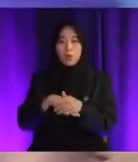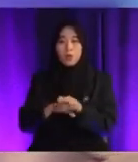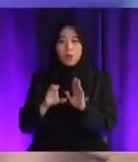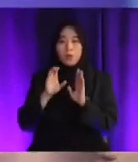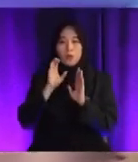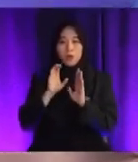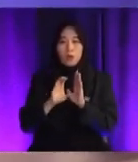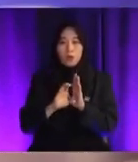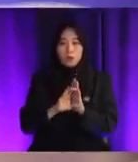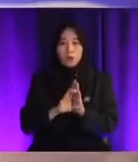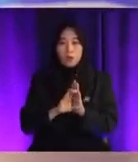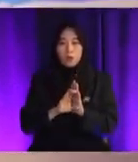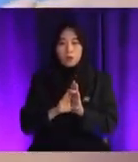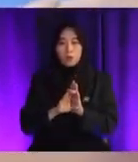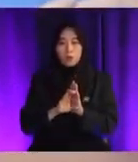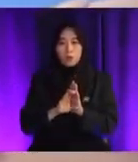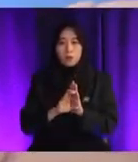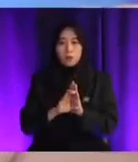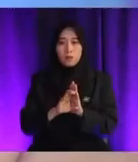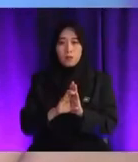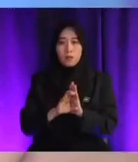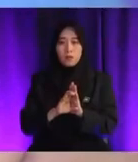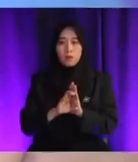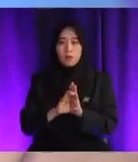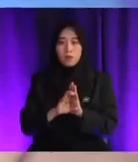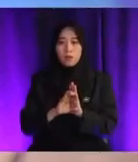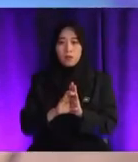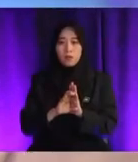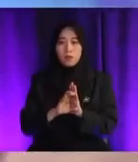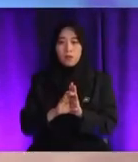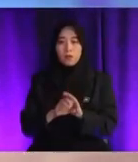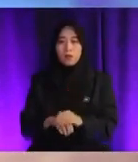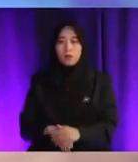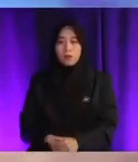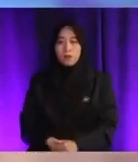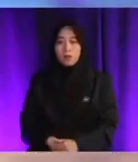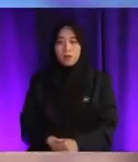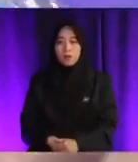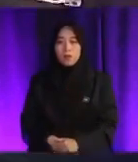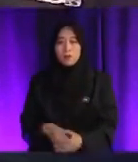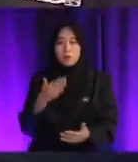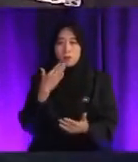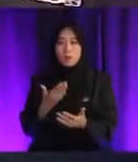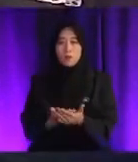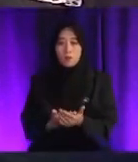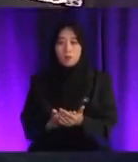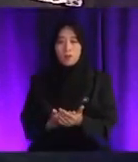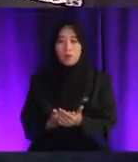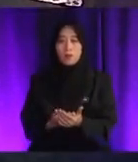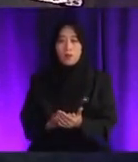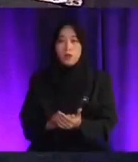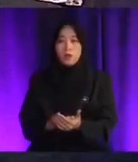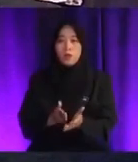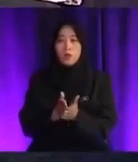Boleh aku mau tunjukkan terminal. Terminal pemampat tu. Okey. Baik, cikgu. Okey.